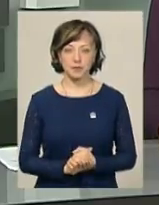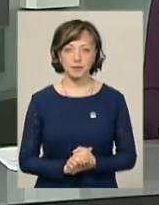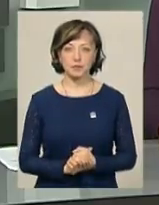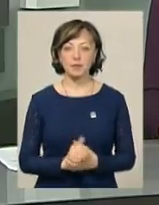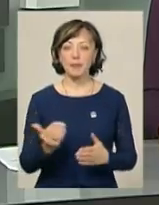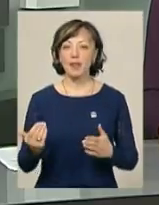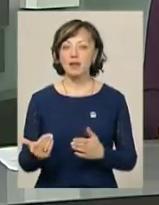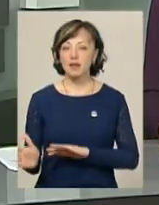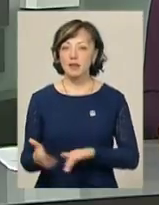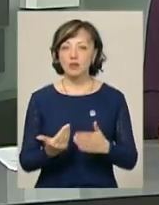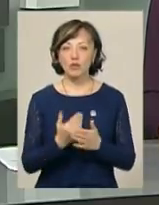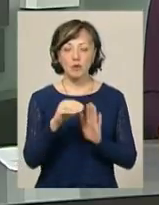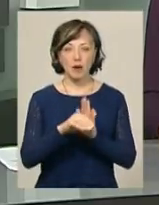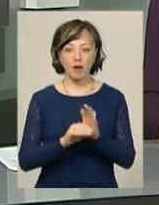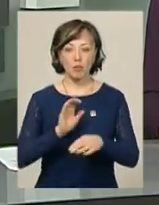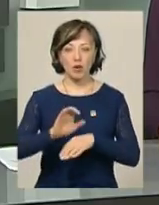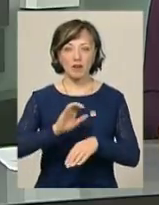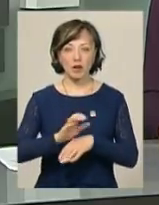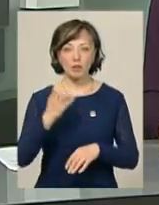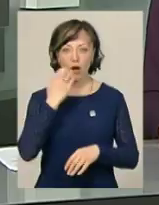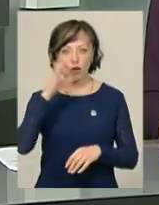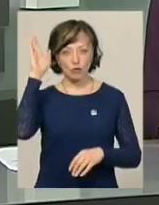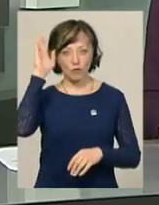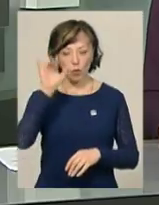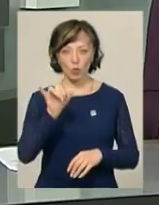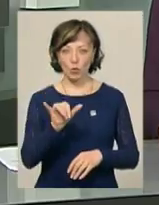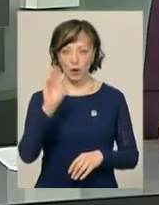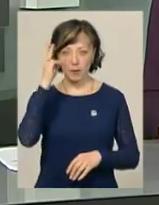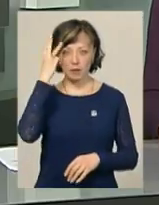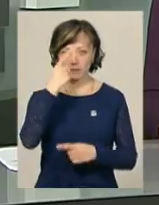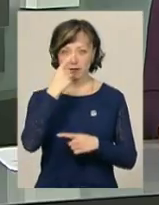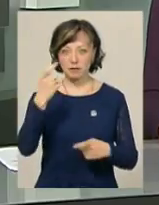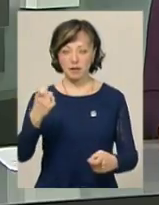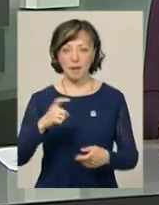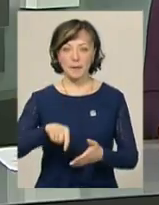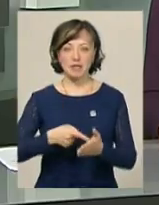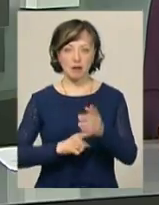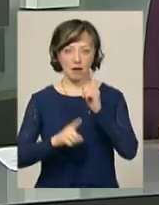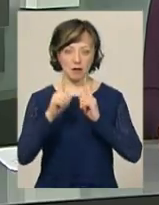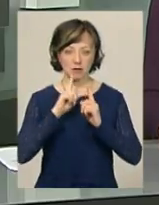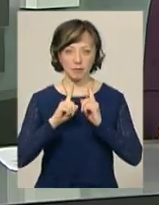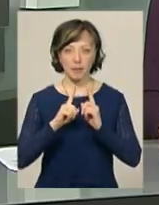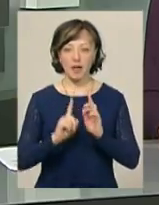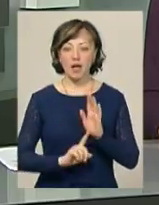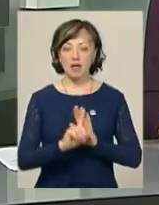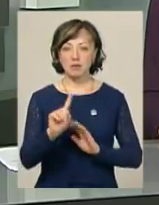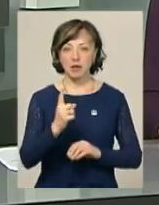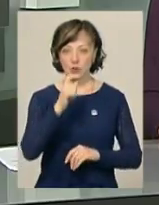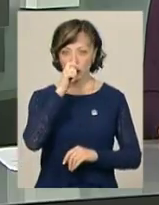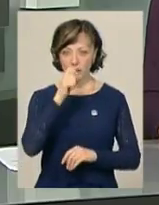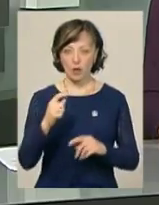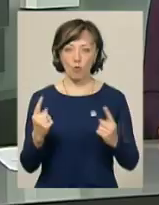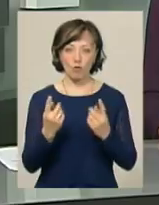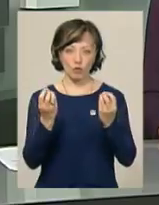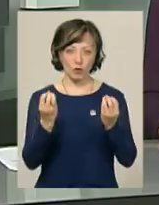За новим графіком подаватимуть гарячу воду в обласному центрі. Про це повідомляє прес-служба Хмельницької міської ради. З 1 квітня у будні